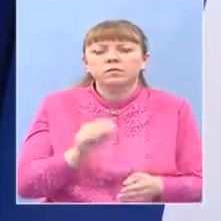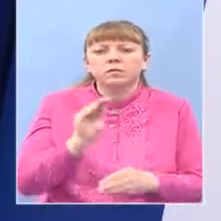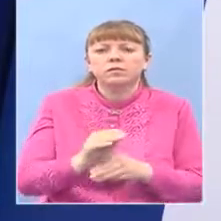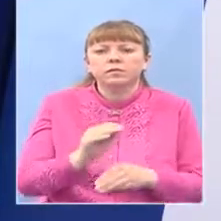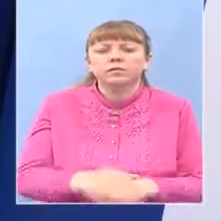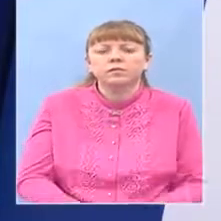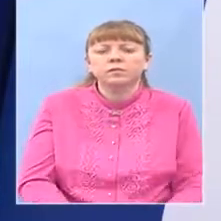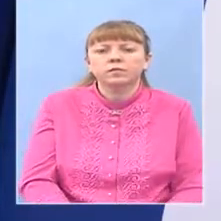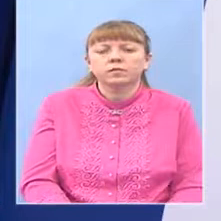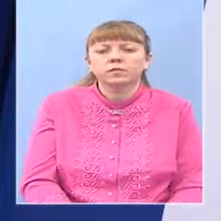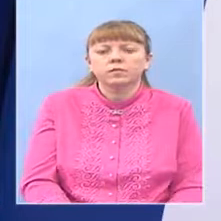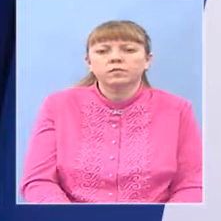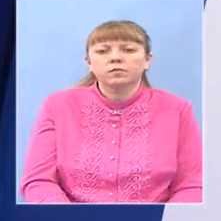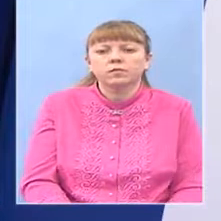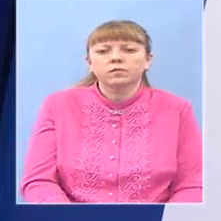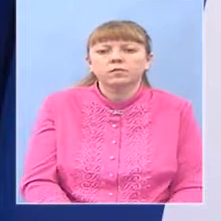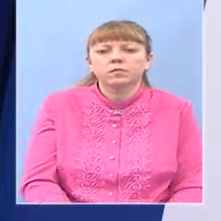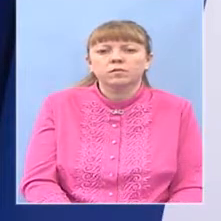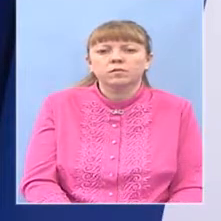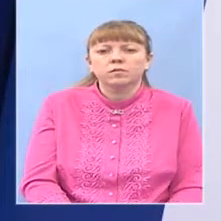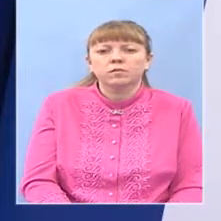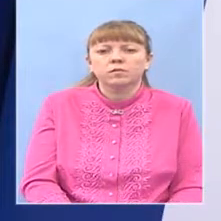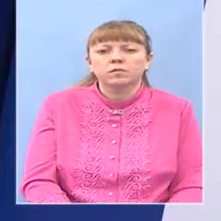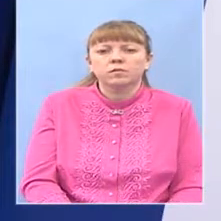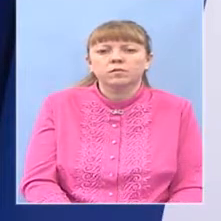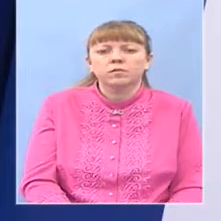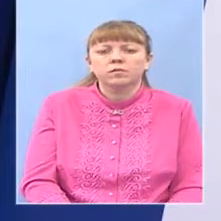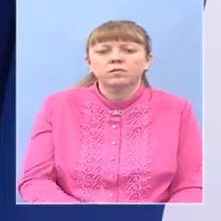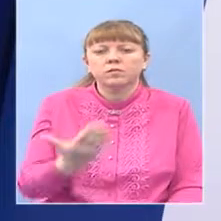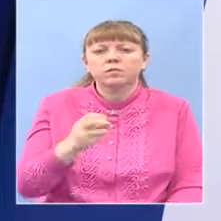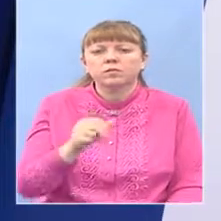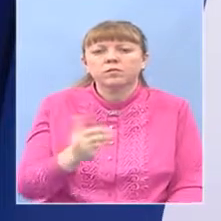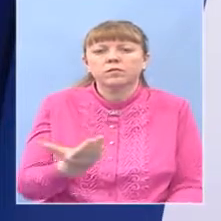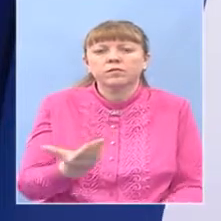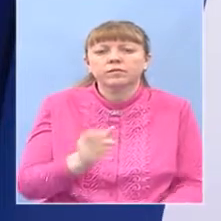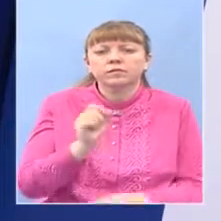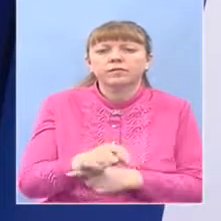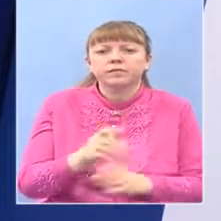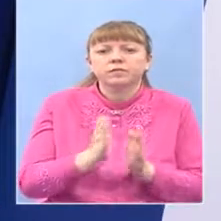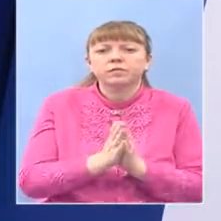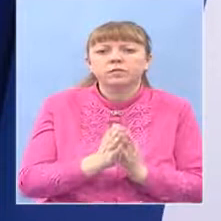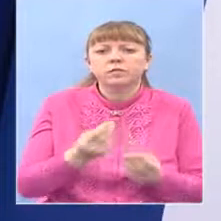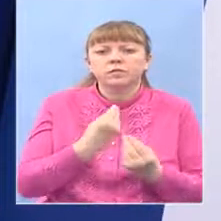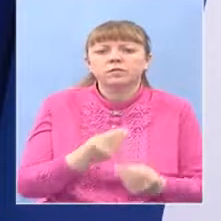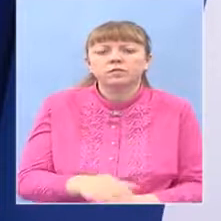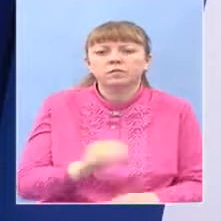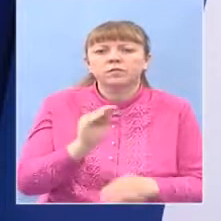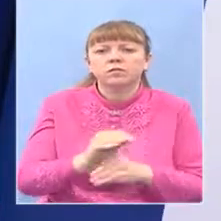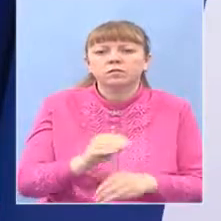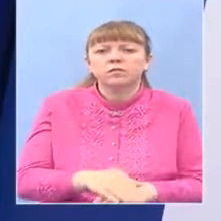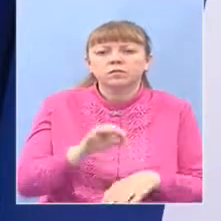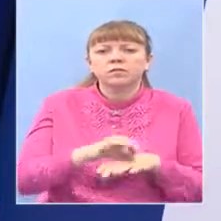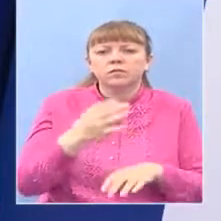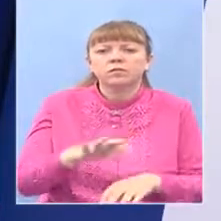дополнительные какие-то дополнения к той заявке, которую нам заказчик подал, мы сказали, что мы еще дополнительно вот это